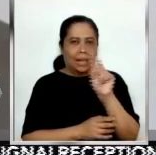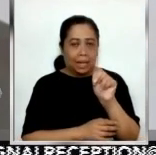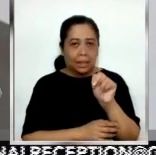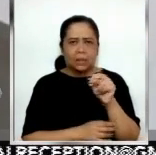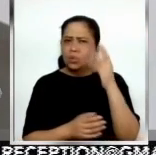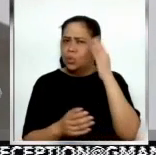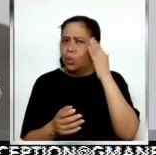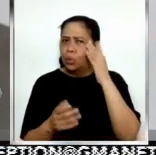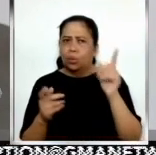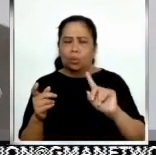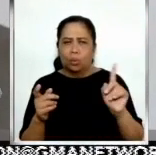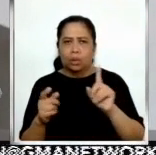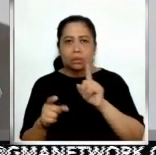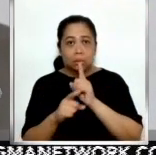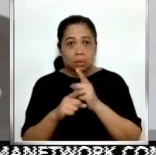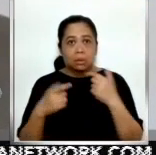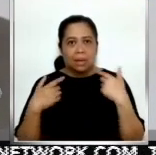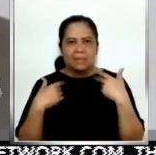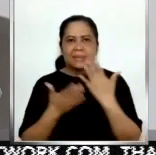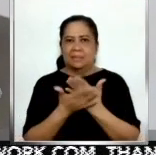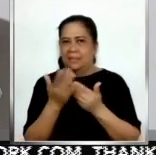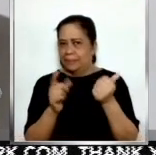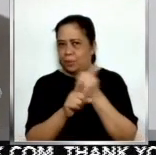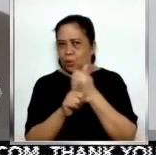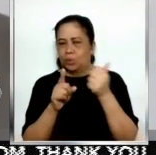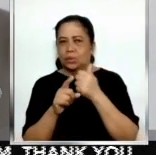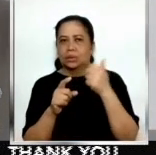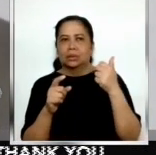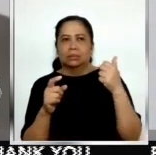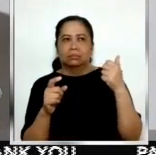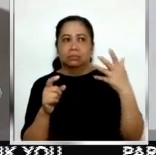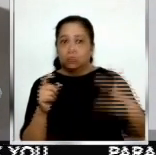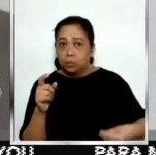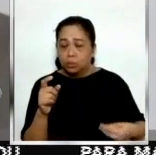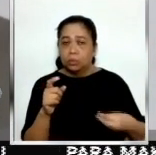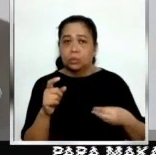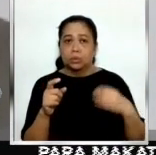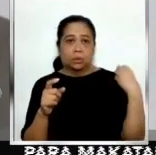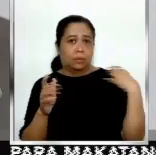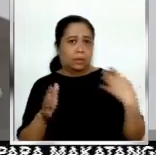talaga, may mga abusado bang opisyal? Kung meron, di